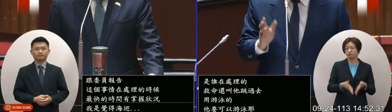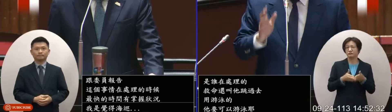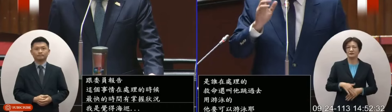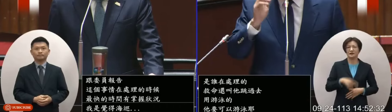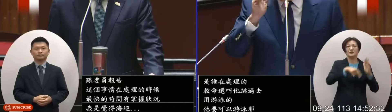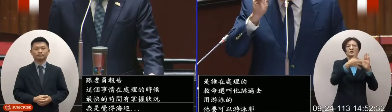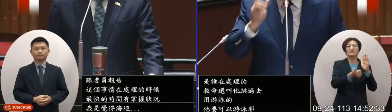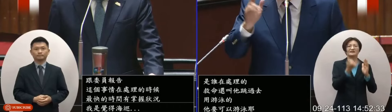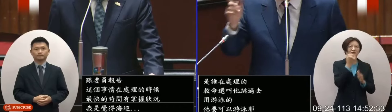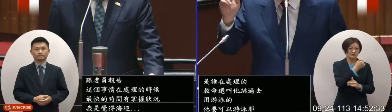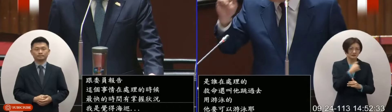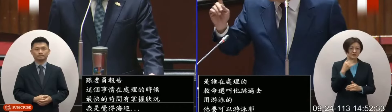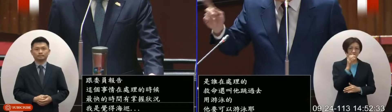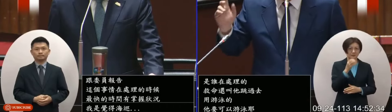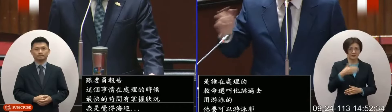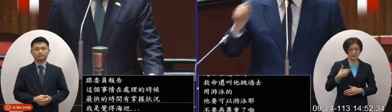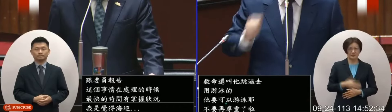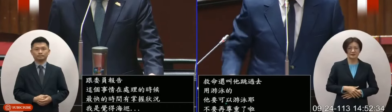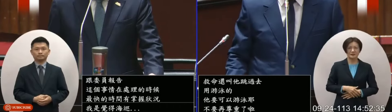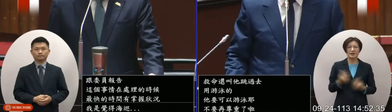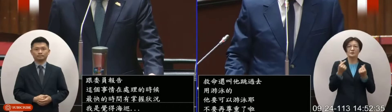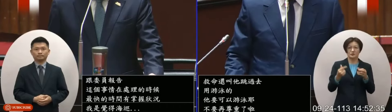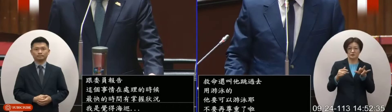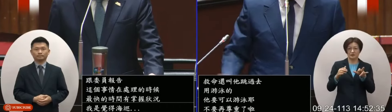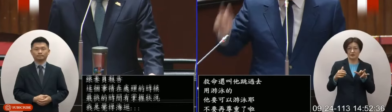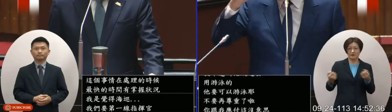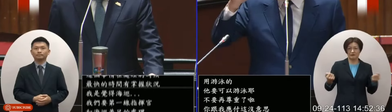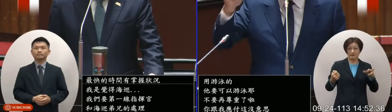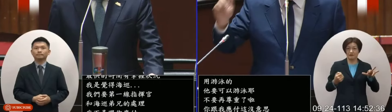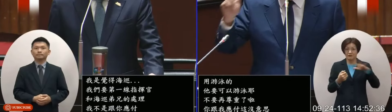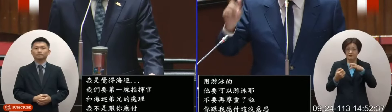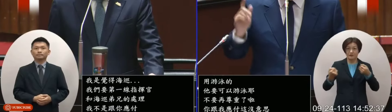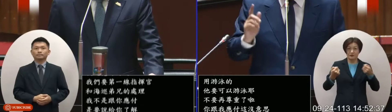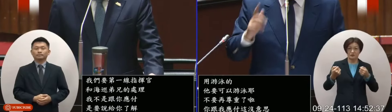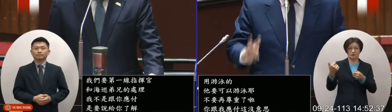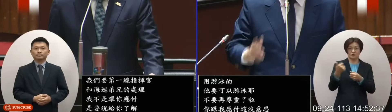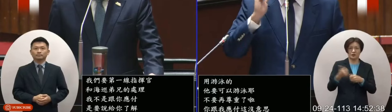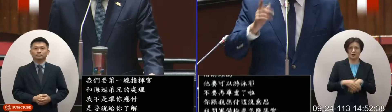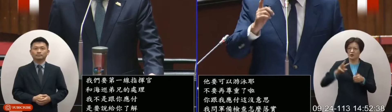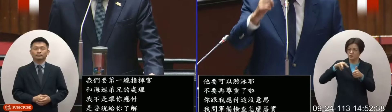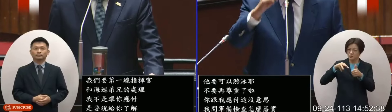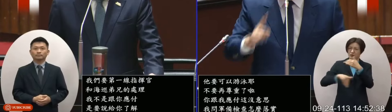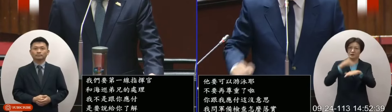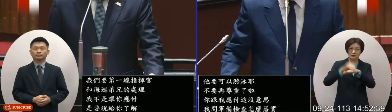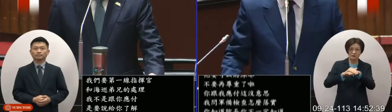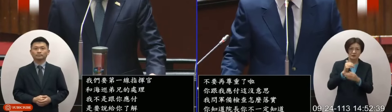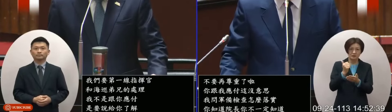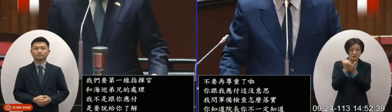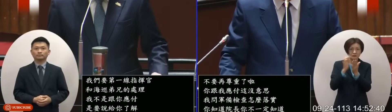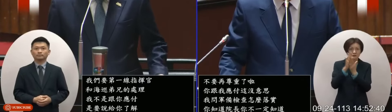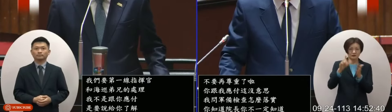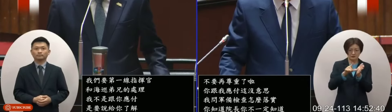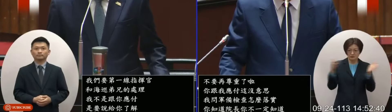你不一定知啦。就讲，咱训练一个飞行员呐，到甲伊成为一个合格的飞行员，咱拢总爱开偌济钱？你